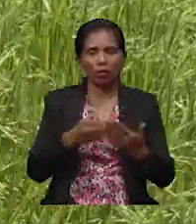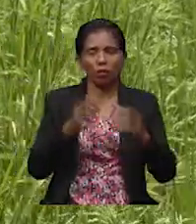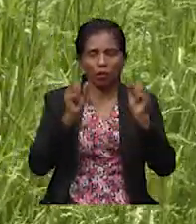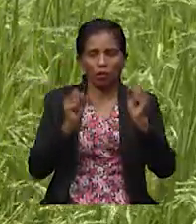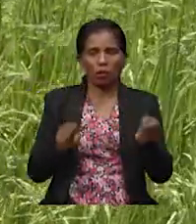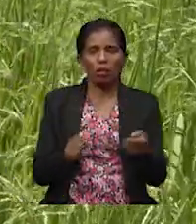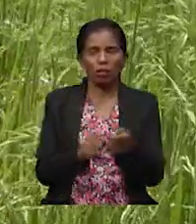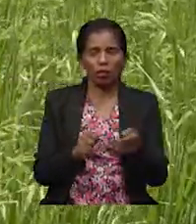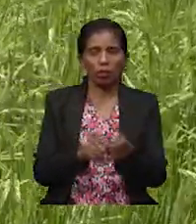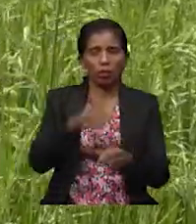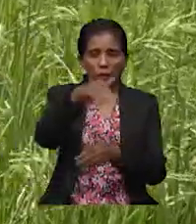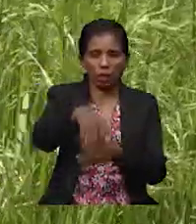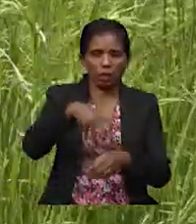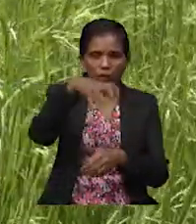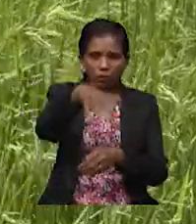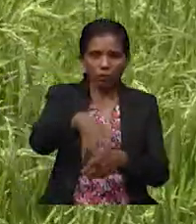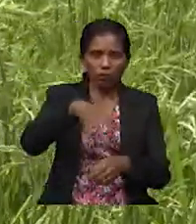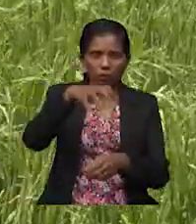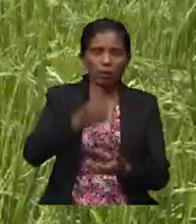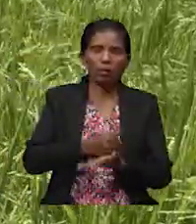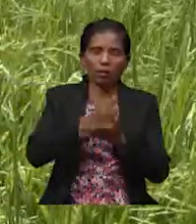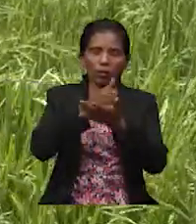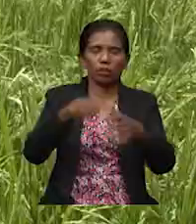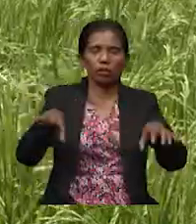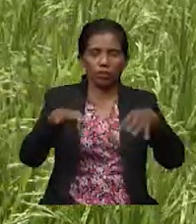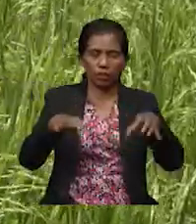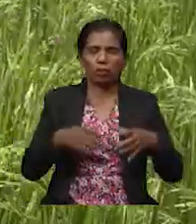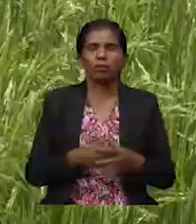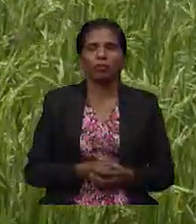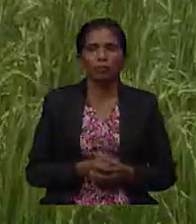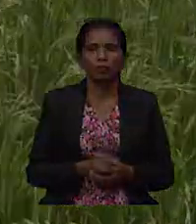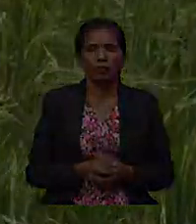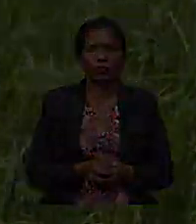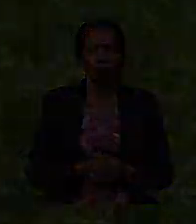hen traktor nune bele fasilita servisu agricultor sera nian Clementino Maya GMN.